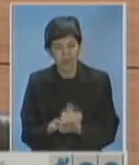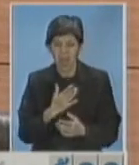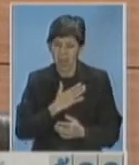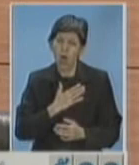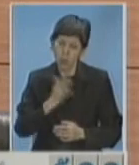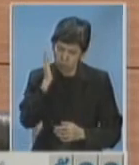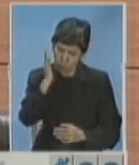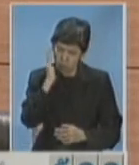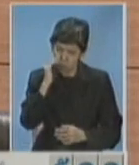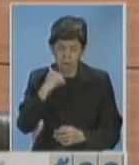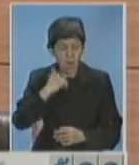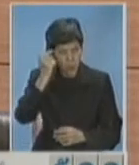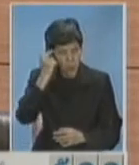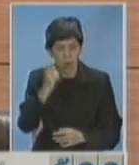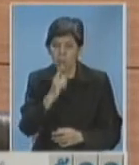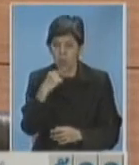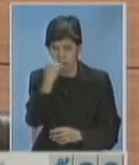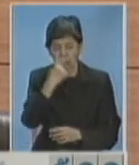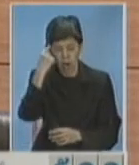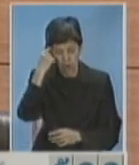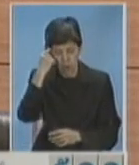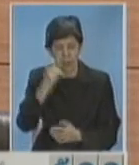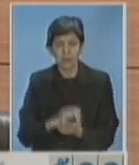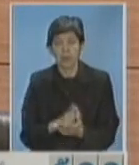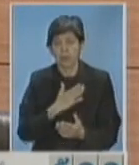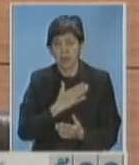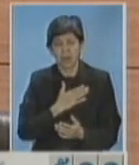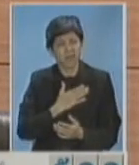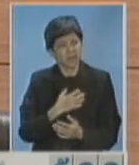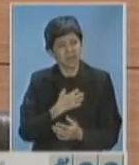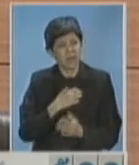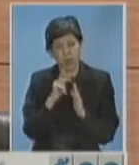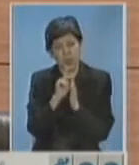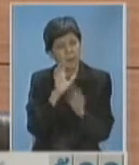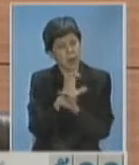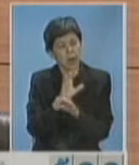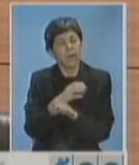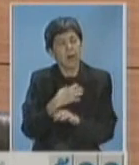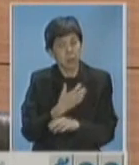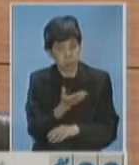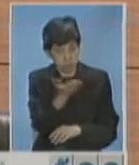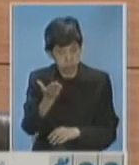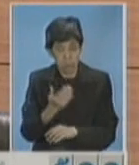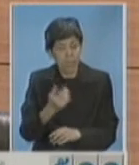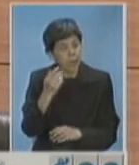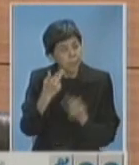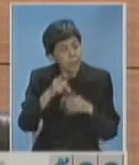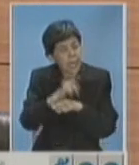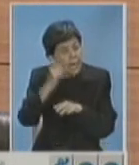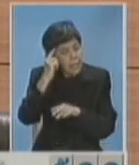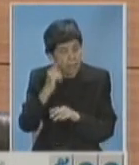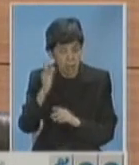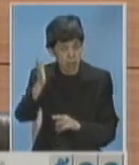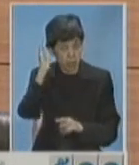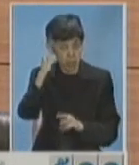ราเป็นลูกผู้ชายเราชัดกันอยู่แล้วนะครับว่าท่านพูดถึงใครนะครับก็เพื่อไม่ให้เป็นการขัดข้อบังคับการประชุมท่านประธานโปรดวินิจฉัยให้ท่าน